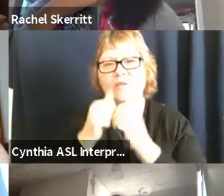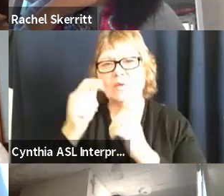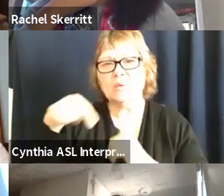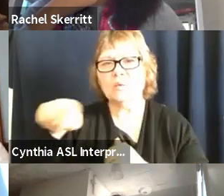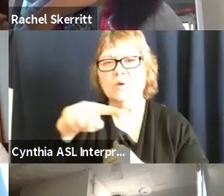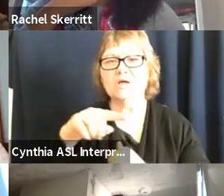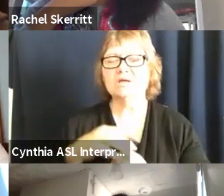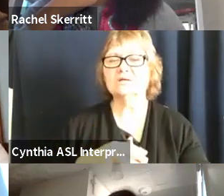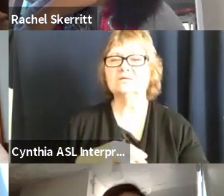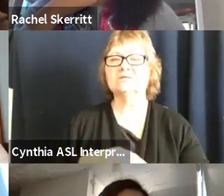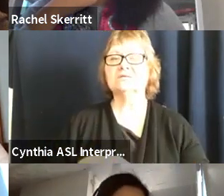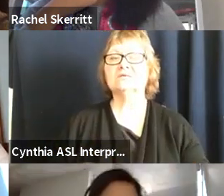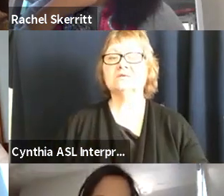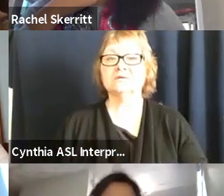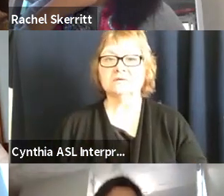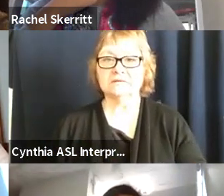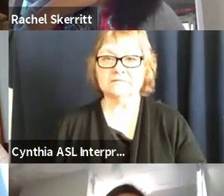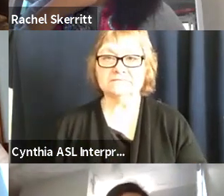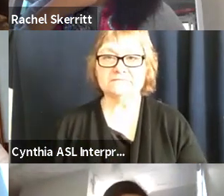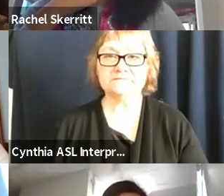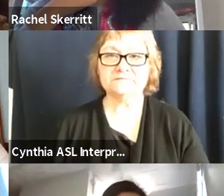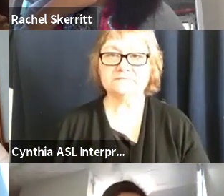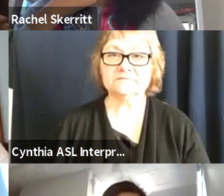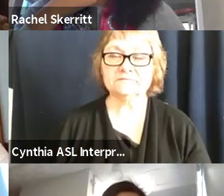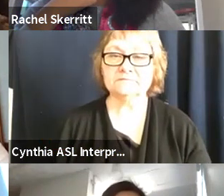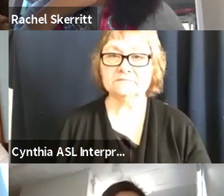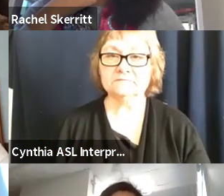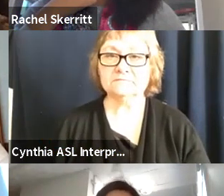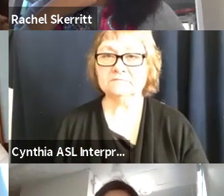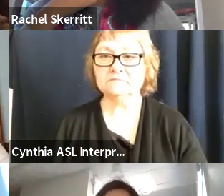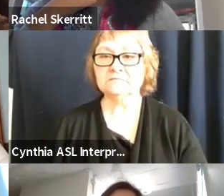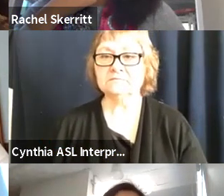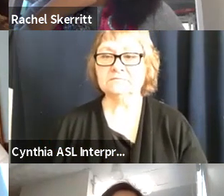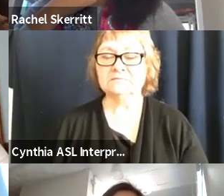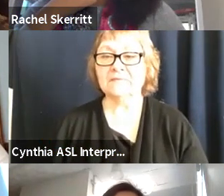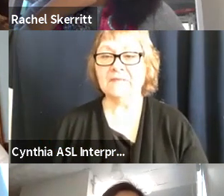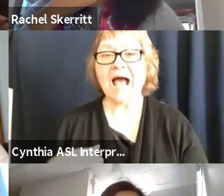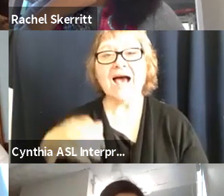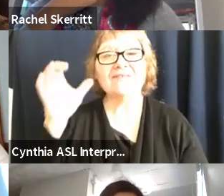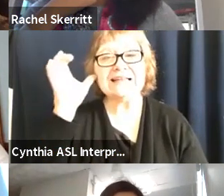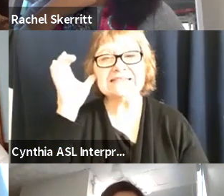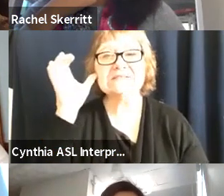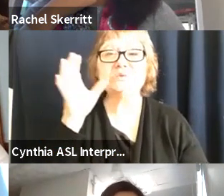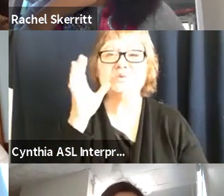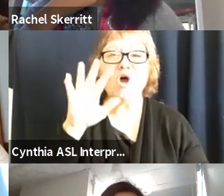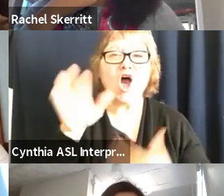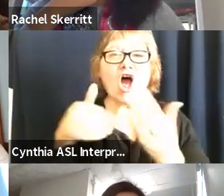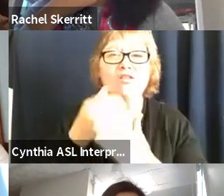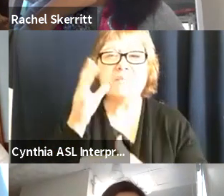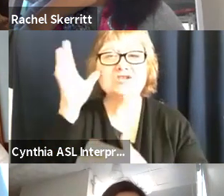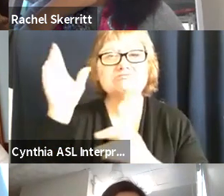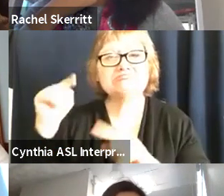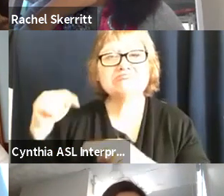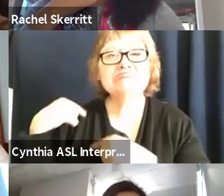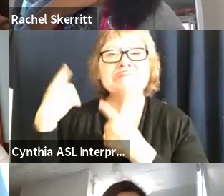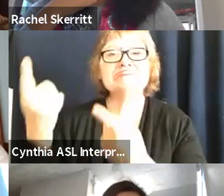今天聽了這麼多家長的意見。 I listened to all the parents what they have to say this morning.